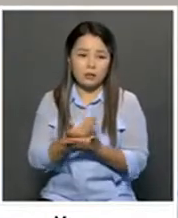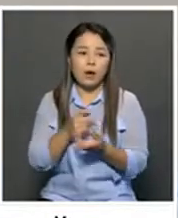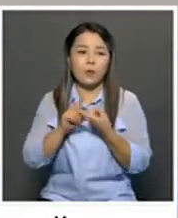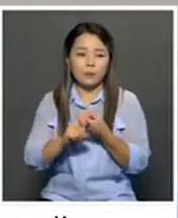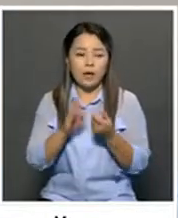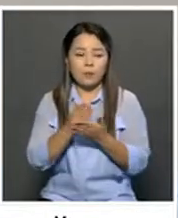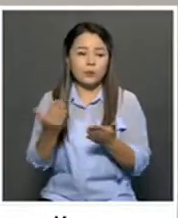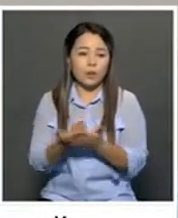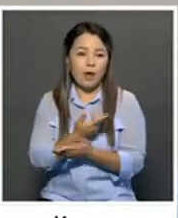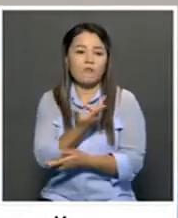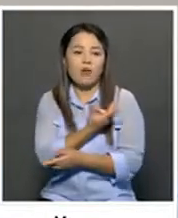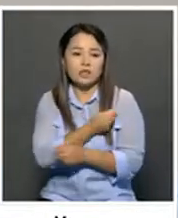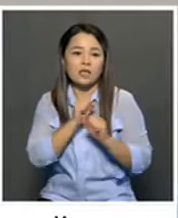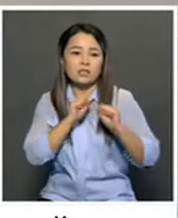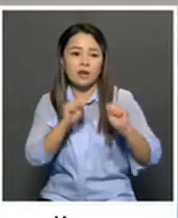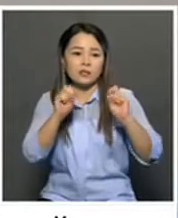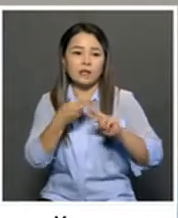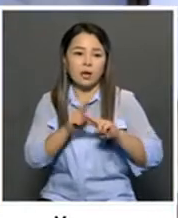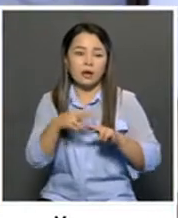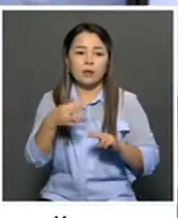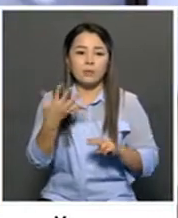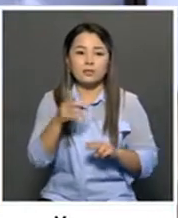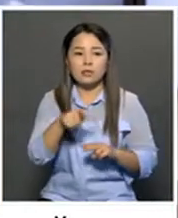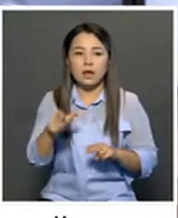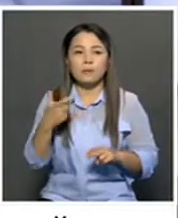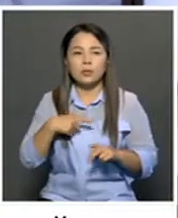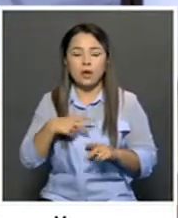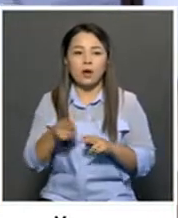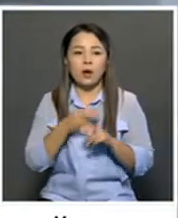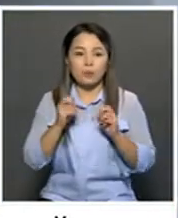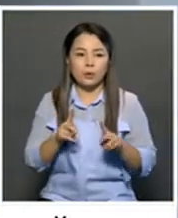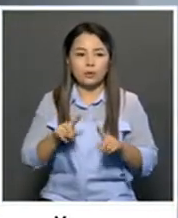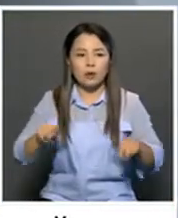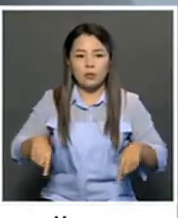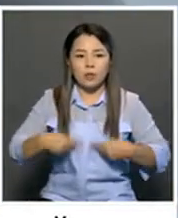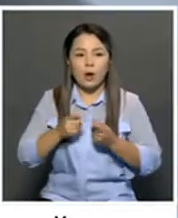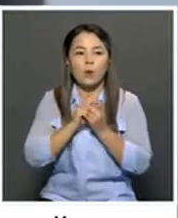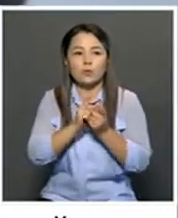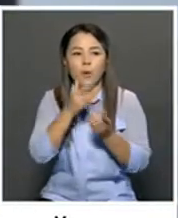қарсы Модерна вакцинасы дені сау 45 адамға сыналып, өзінің қауіпсіз әрі иммунитеттің күрес